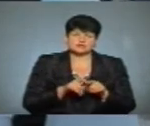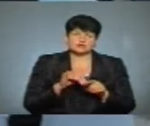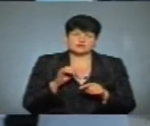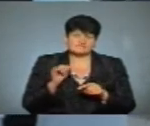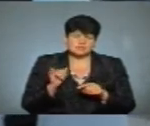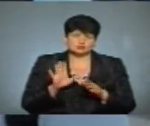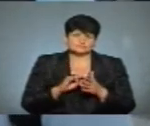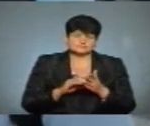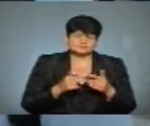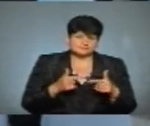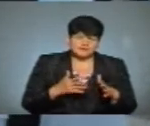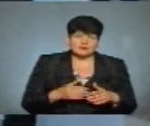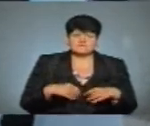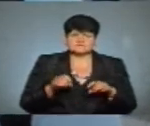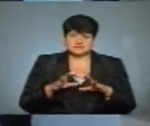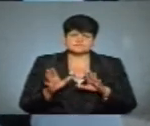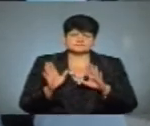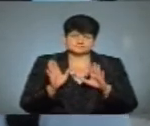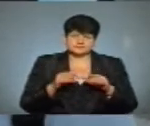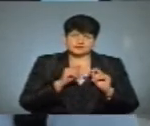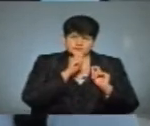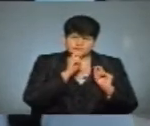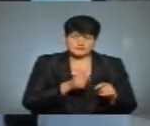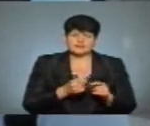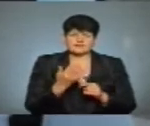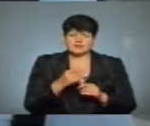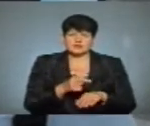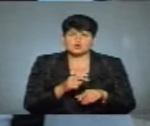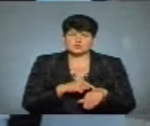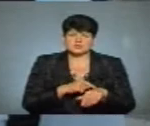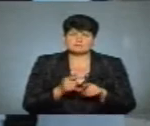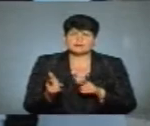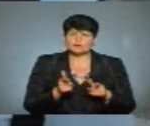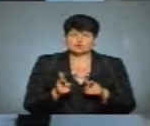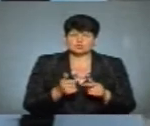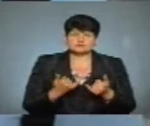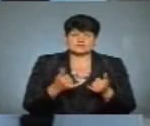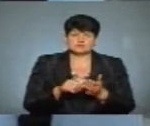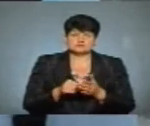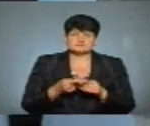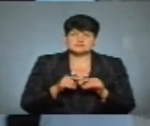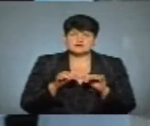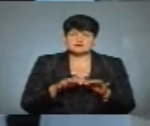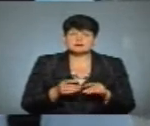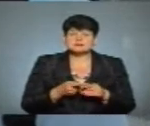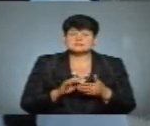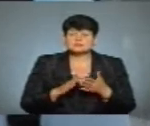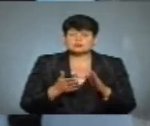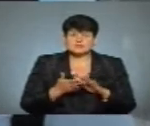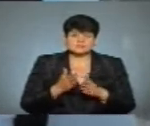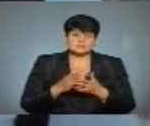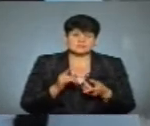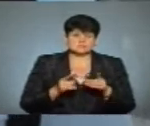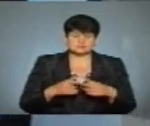Але я вирішив пожертвувати кількома годин підготовки заради участі в цій акції. Бо така ситуація є